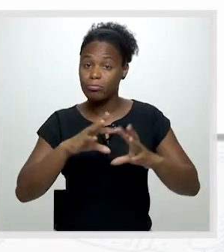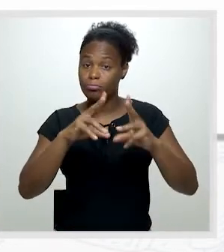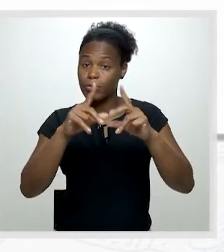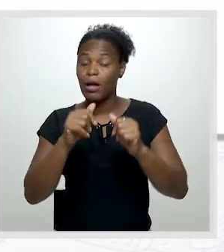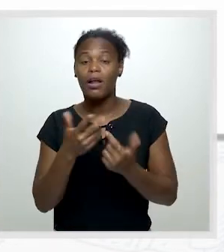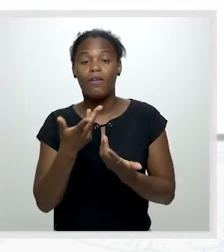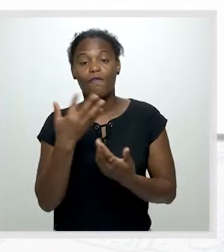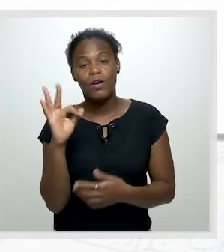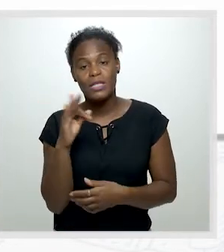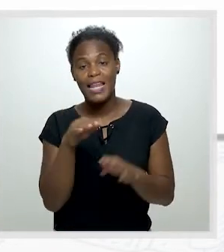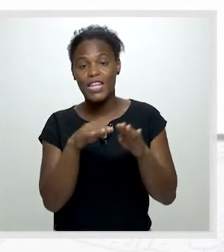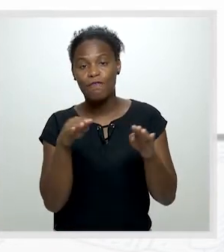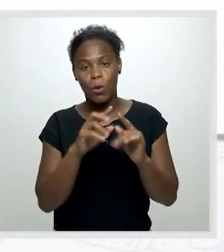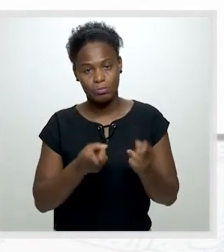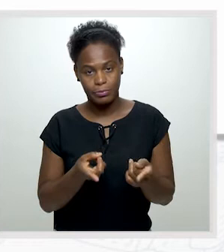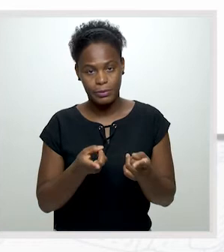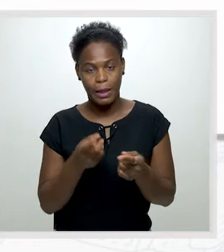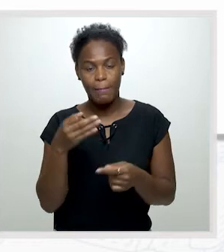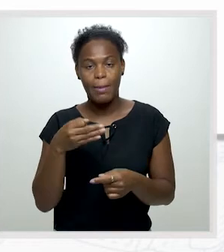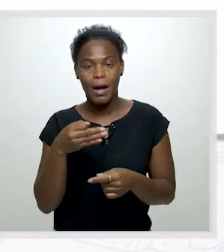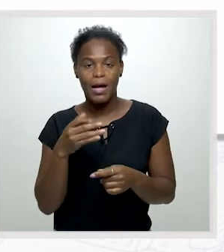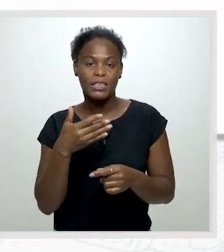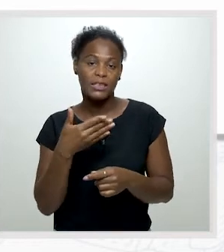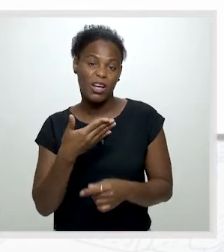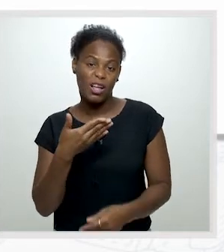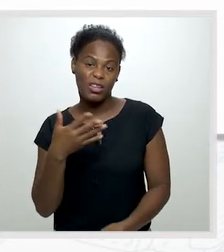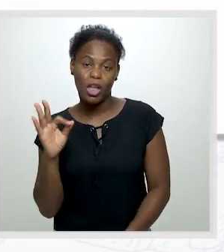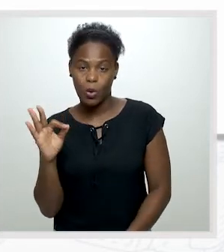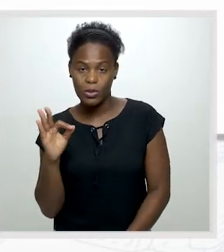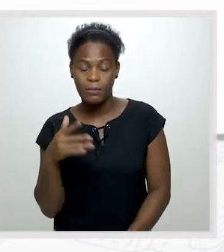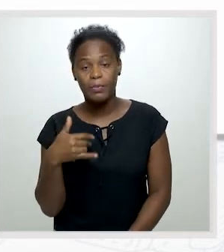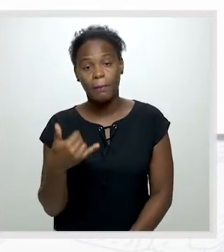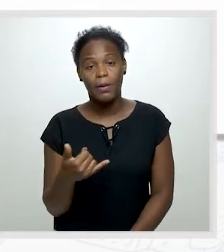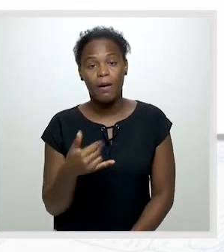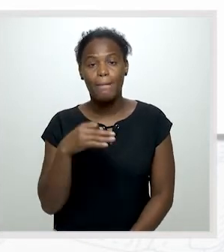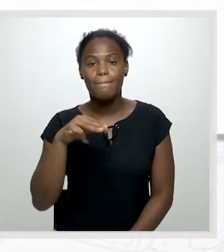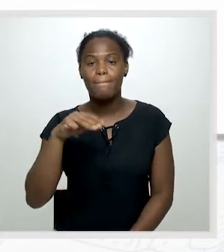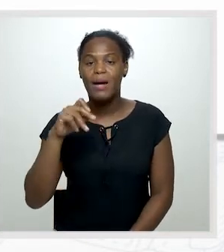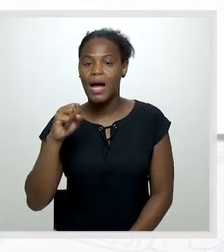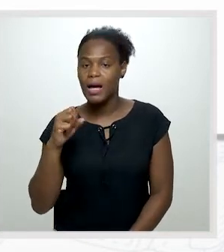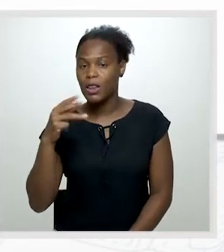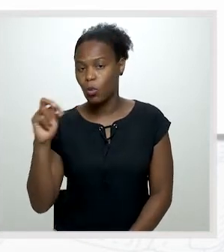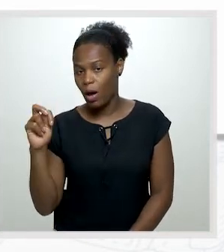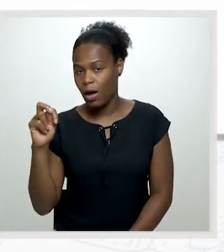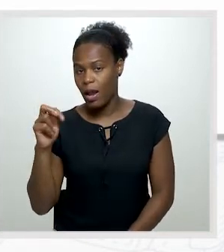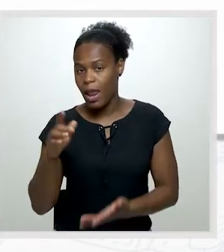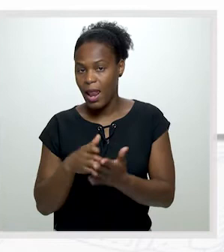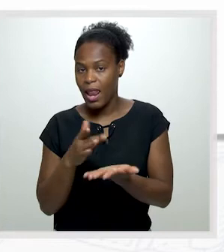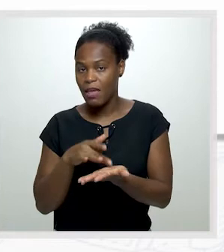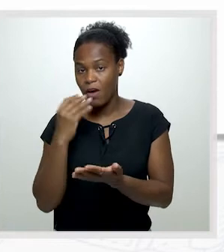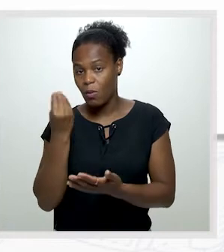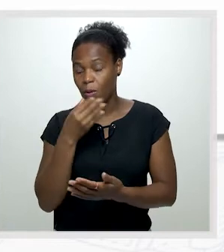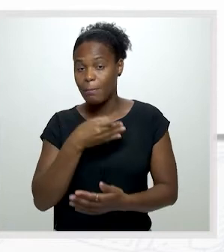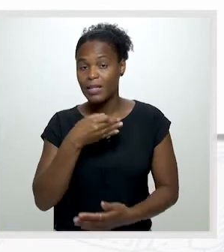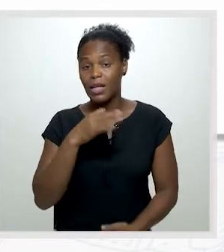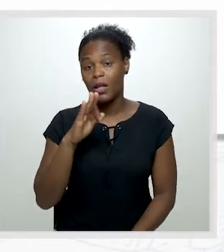français niveau débutant à la page 114 et le MAC 3, le livre de l'élève, pages